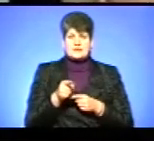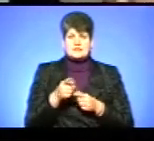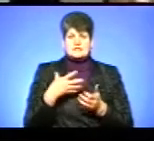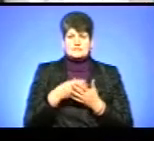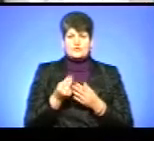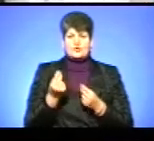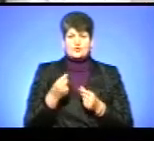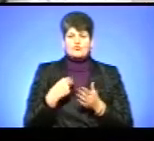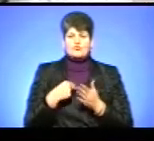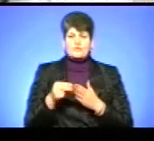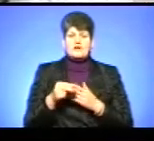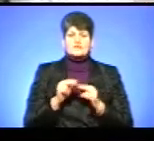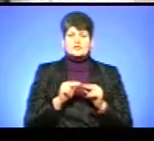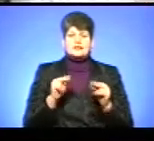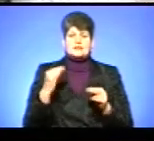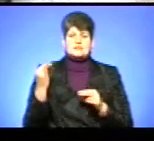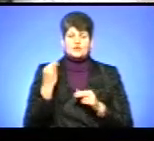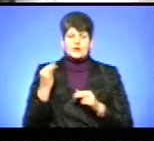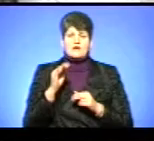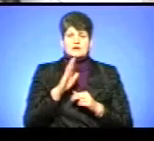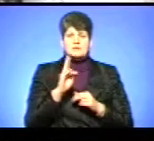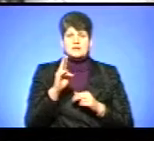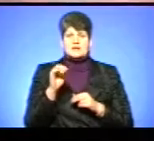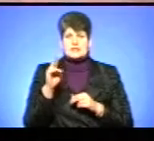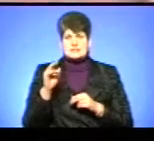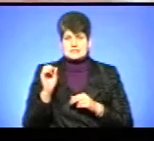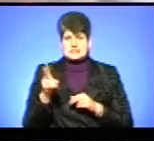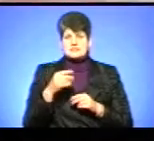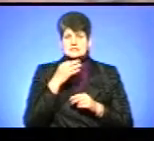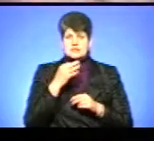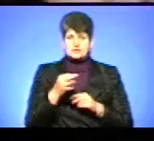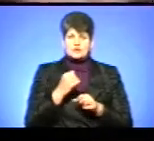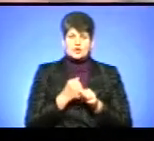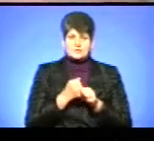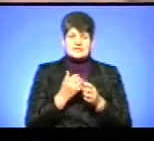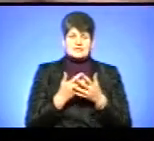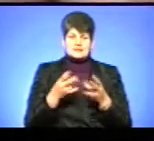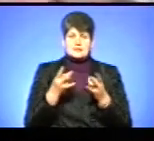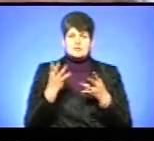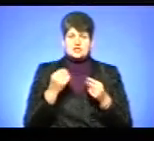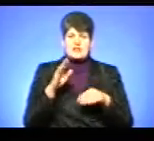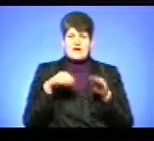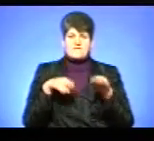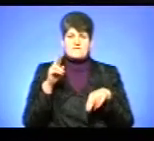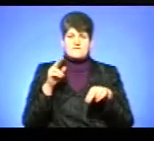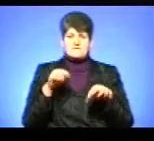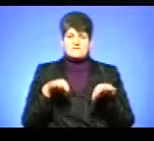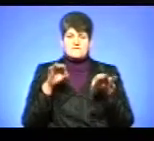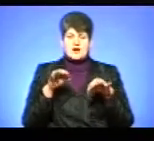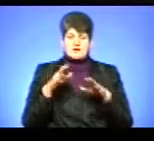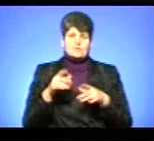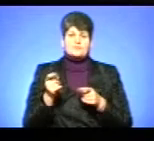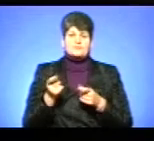кошт купує викладач історії Володимир Кіцак. Він розповів, що для виготовлення сітки потрібні ще кошти на фарбу. Тканину безкоштовно